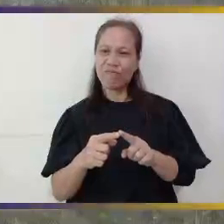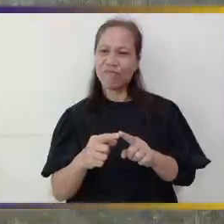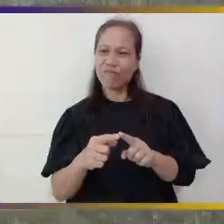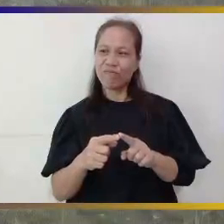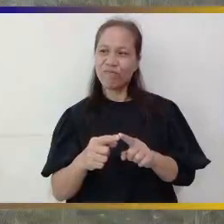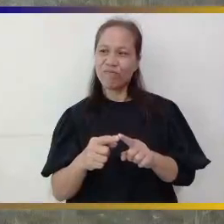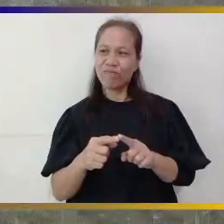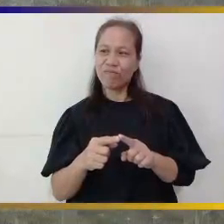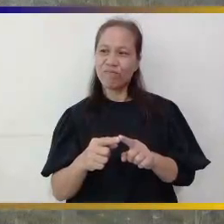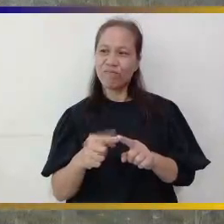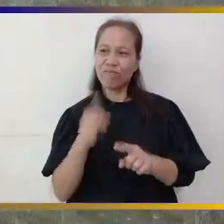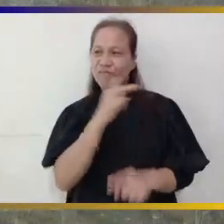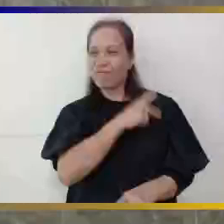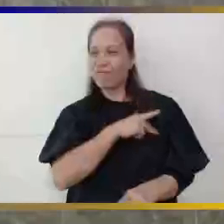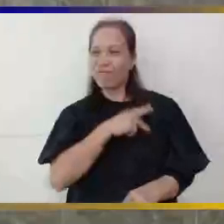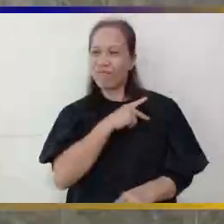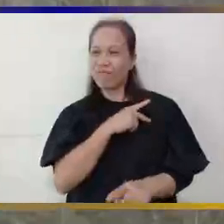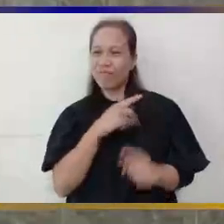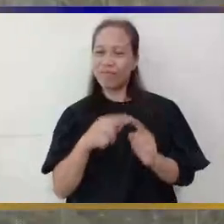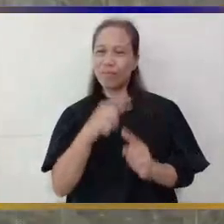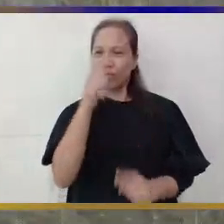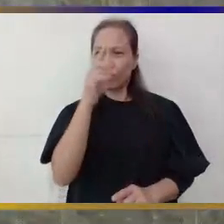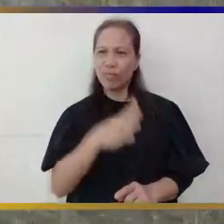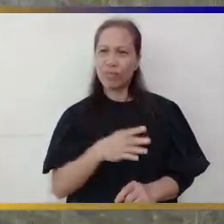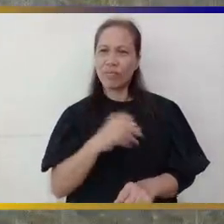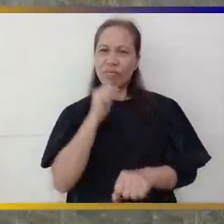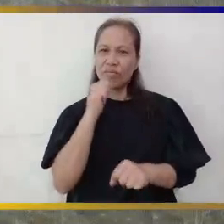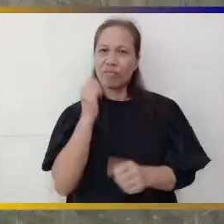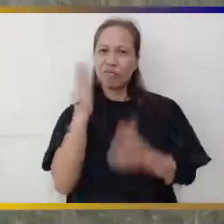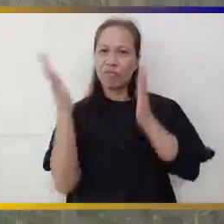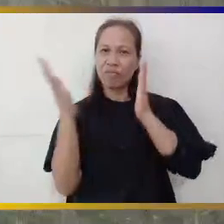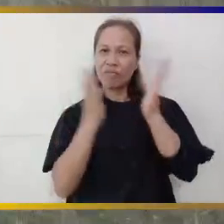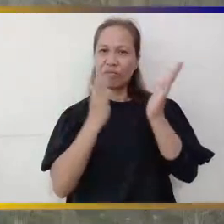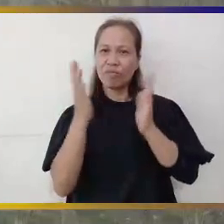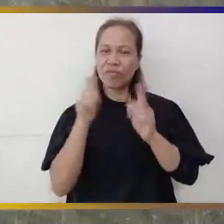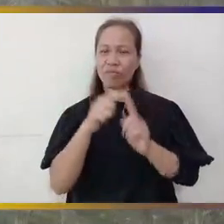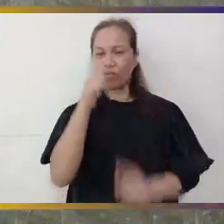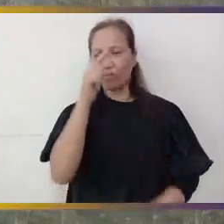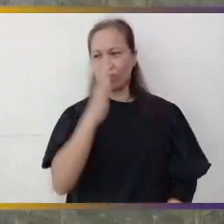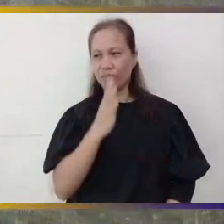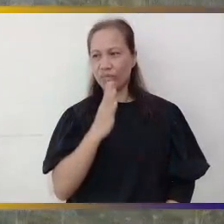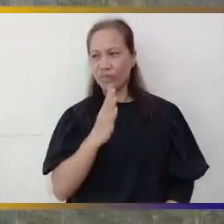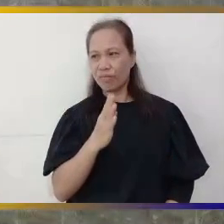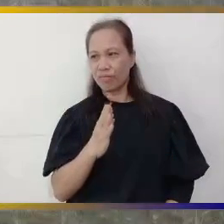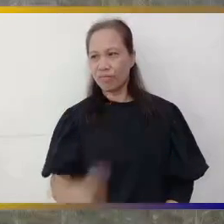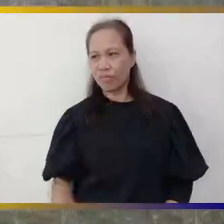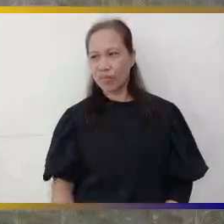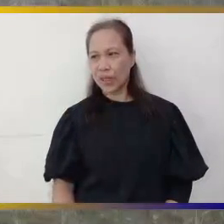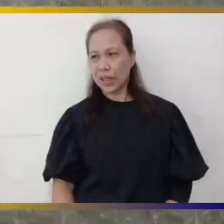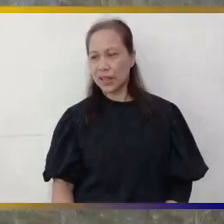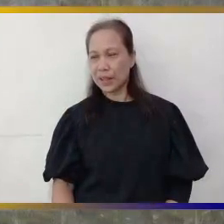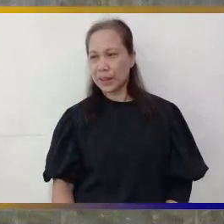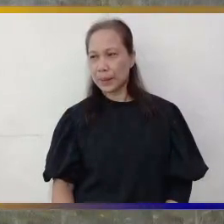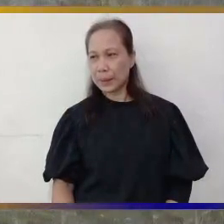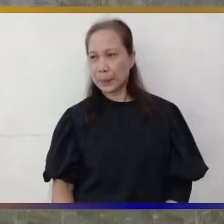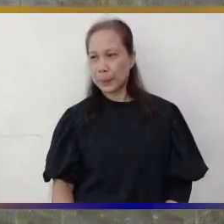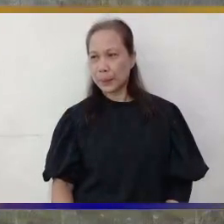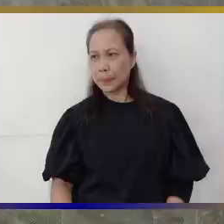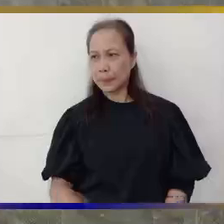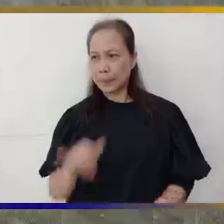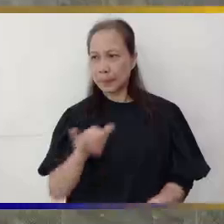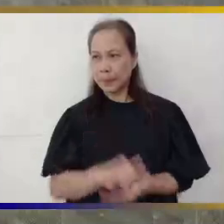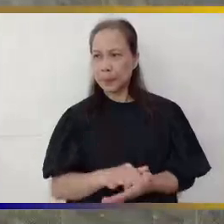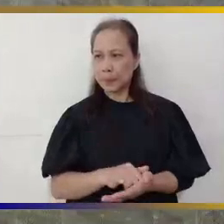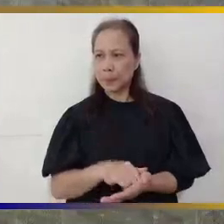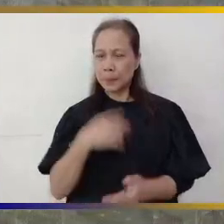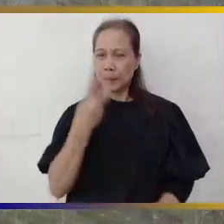yeah and it's hard to serve to Gods so do you understand that